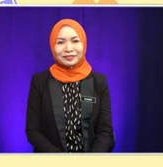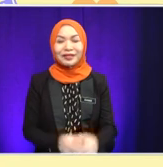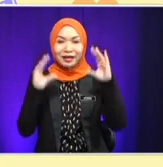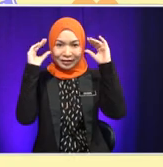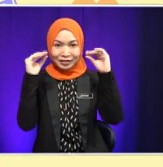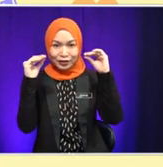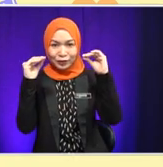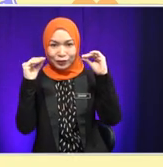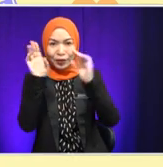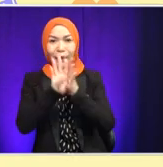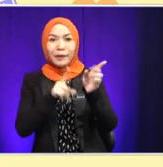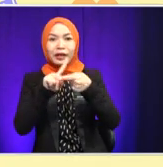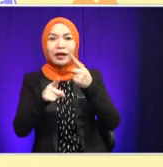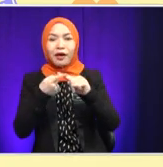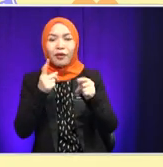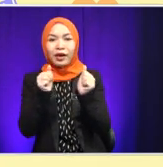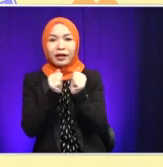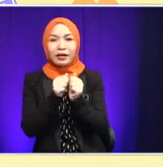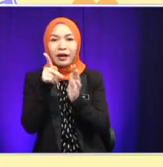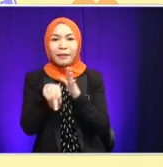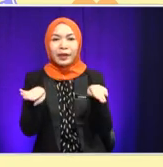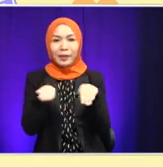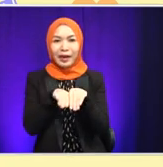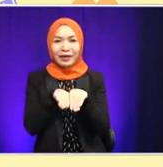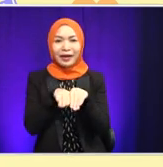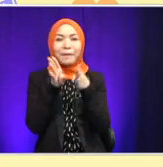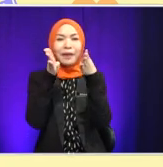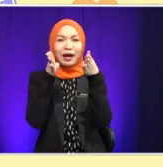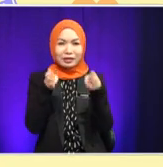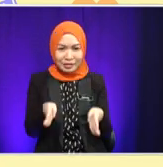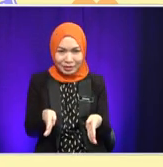berkawan dengan berbagai kaum Oke